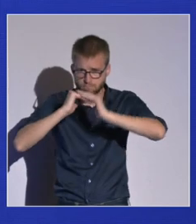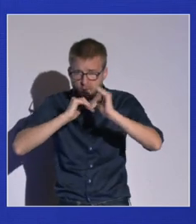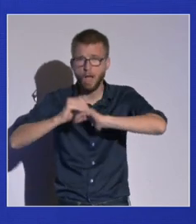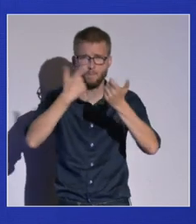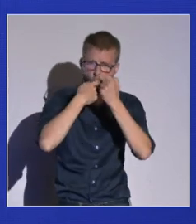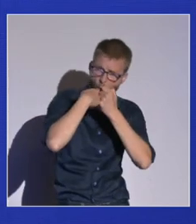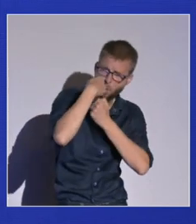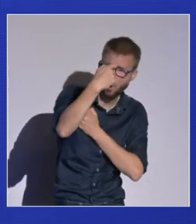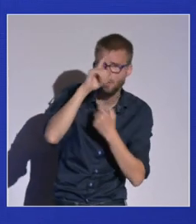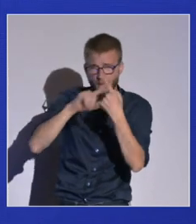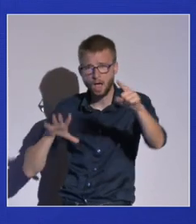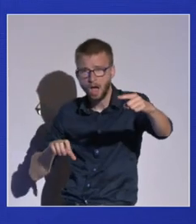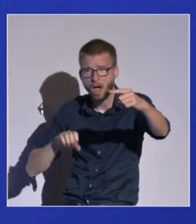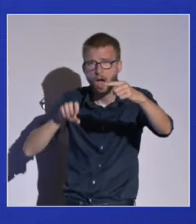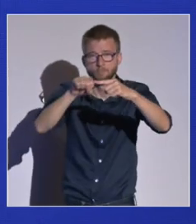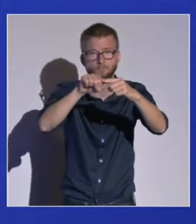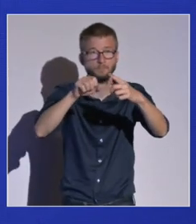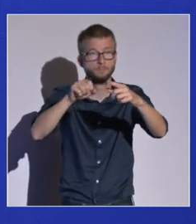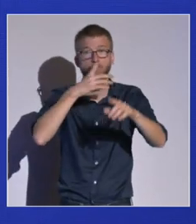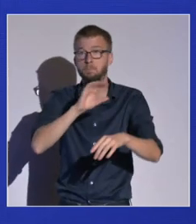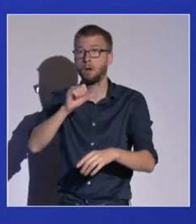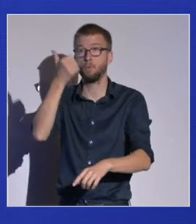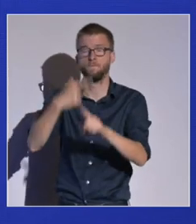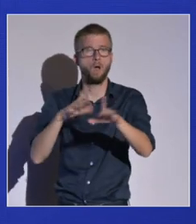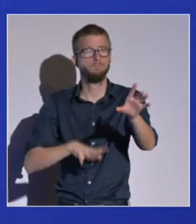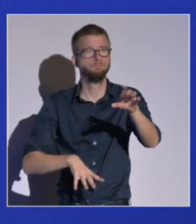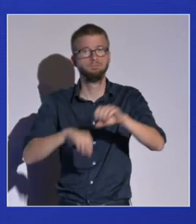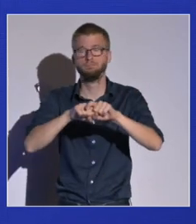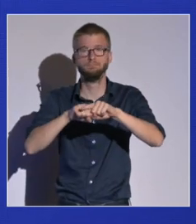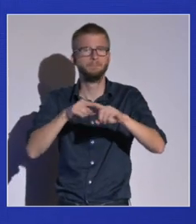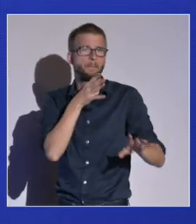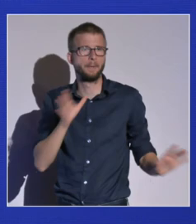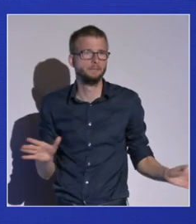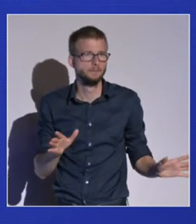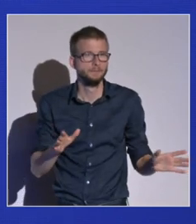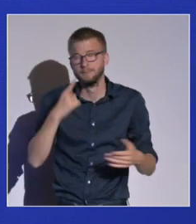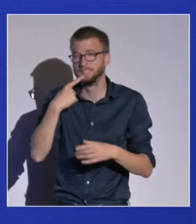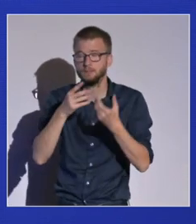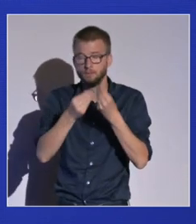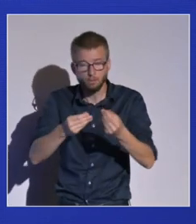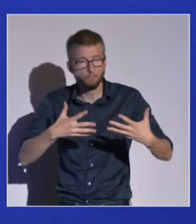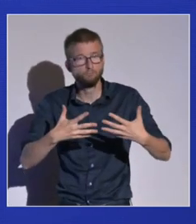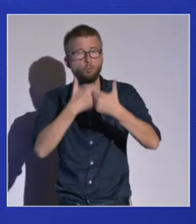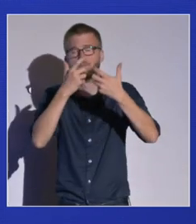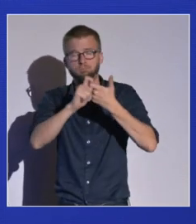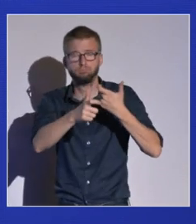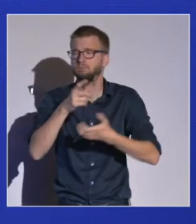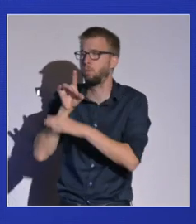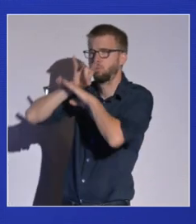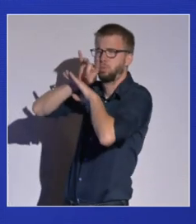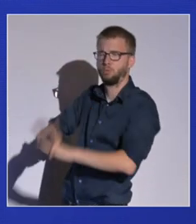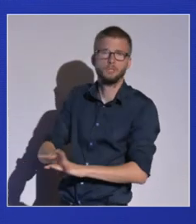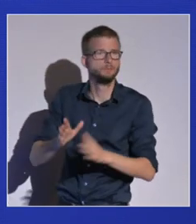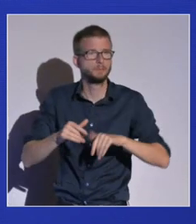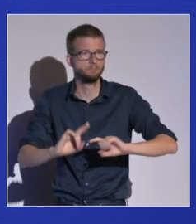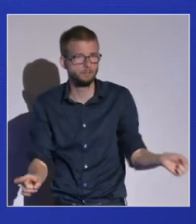l'équilibre. Parce qu'évidemment, vous ne pouvez pas le faire d'un seul coup. Ça fait des chocs qui entraînent des rejets et tout ça ne marche pas. Mais si vous dites, voilà,